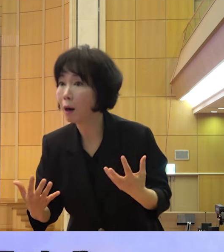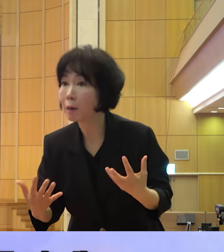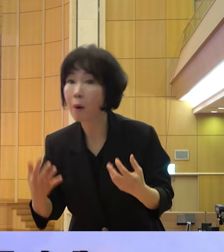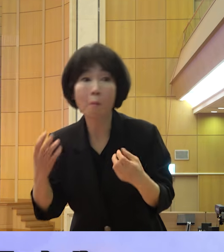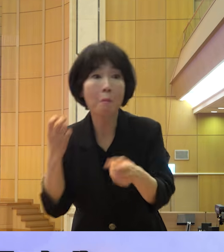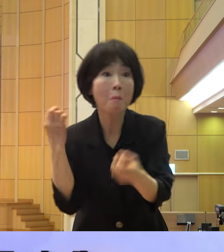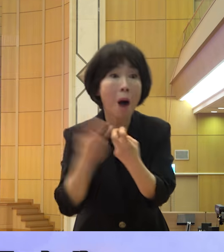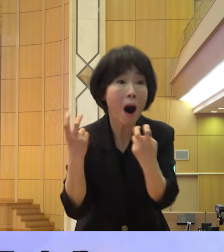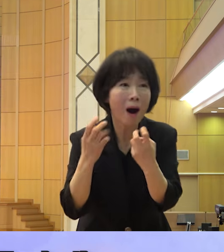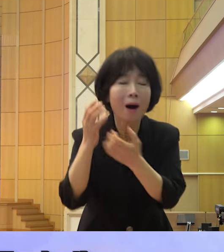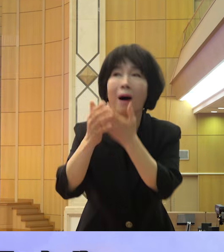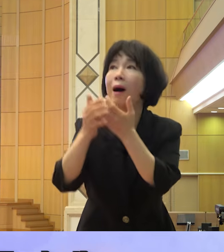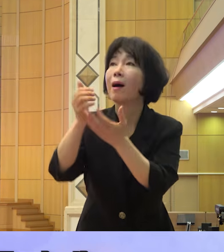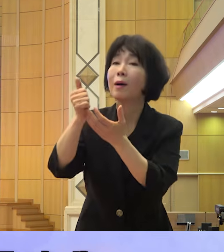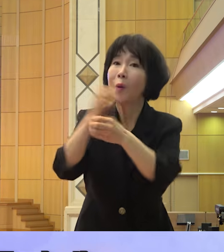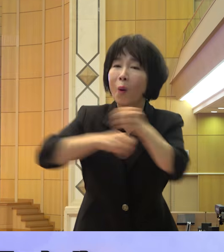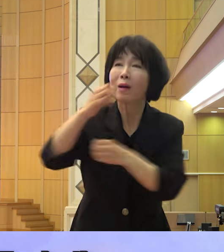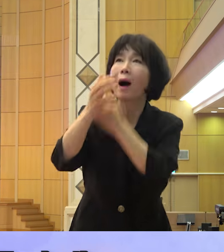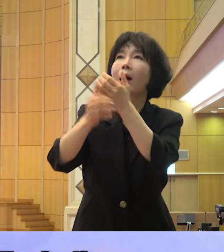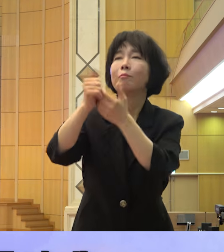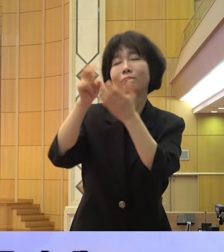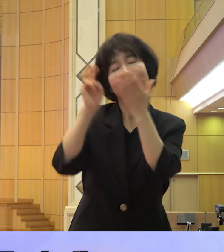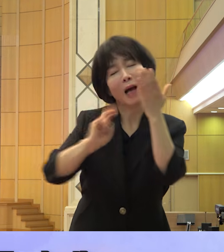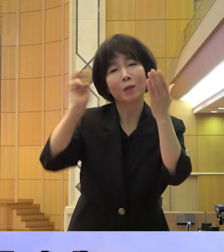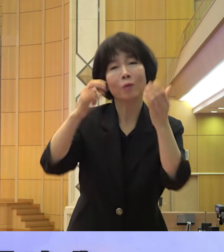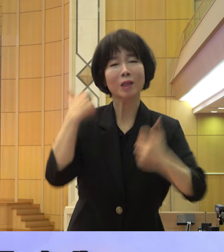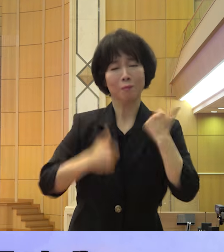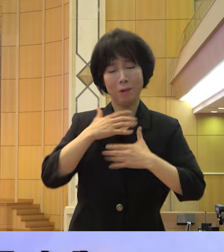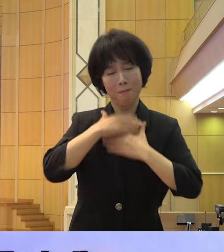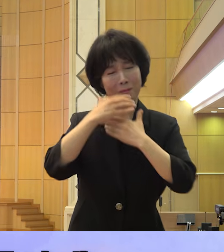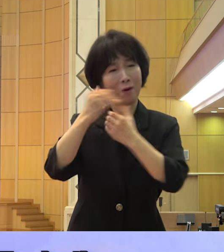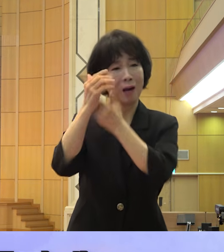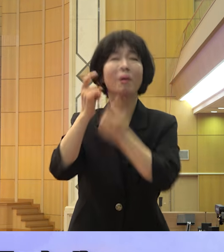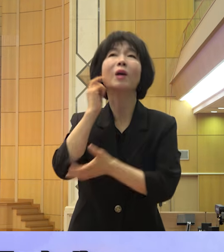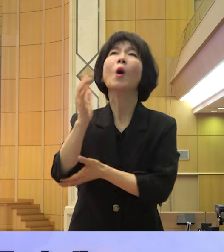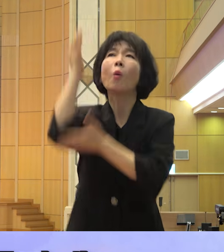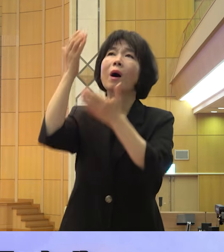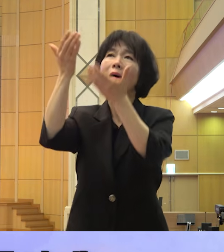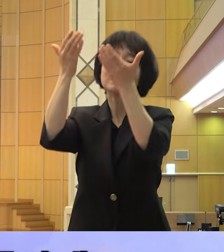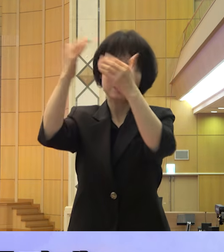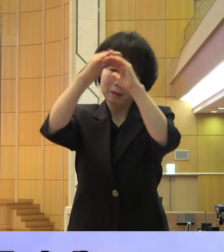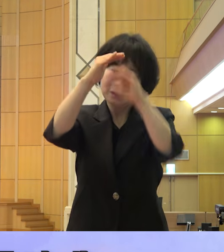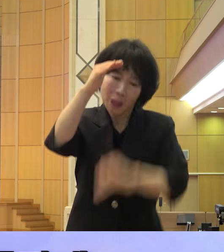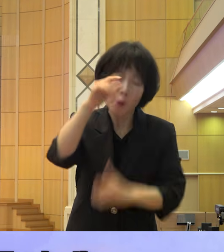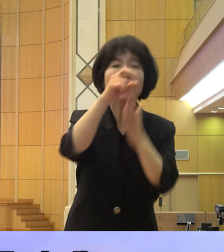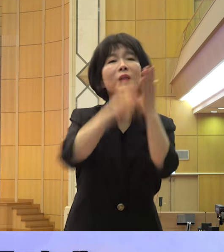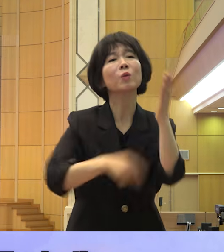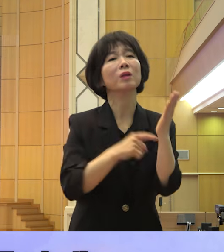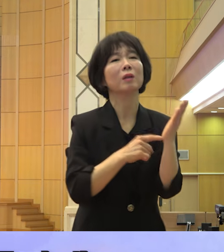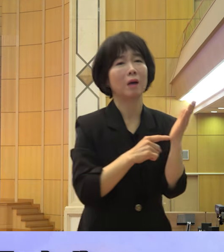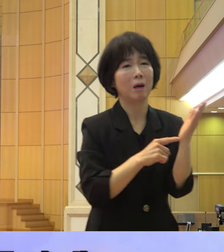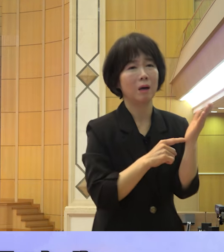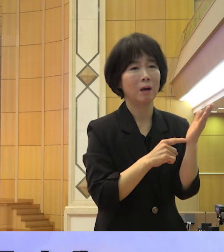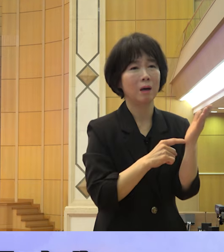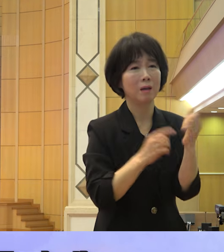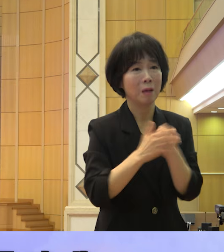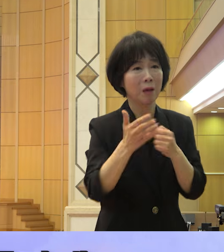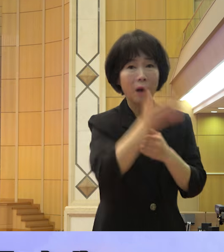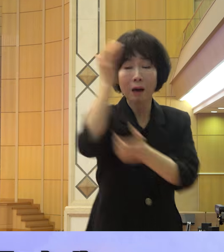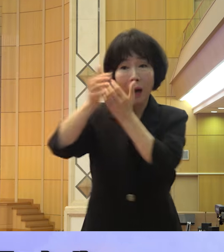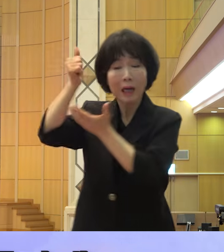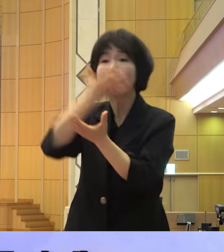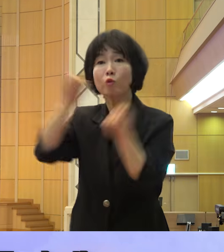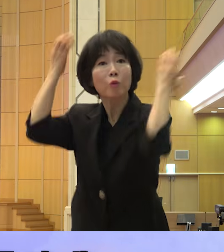찬송이 나오고 기쁨이 넘치고 즐겁고 평안하고 하나님께 영광 돌린 내용들로 기록되어 있어요. 이렇게